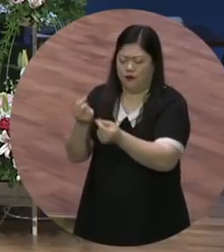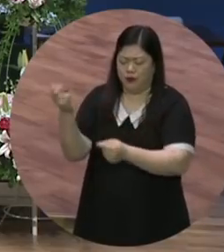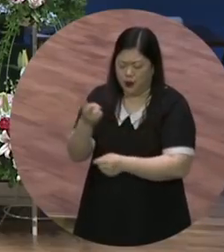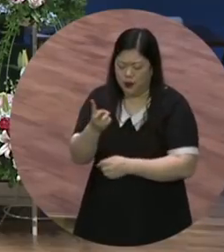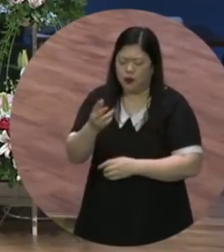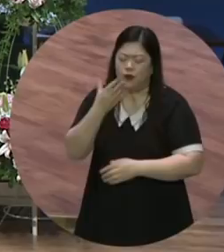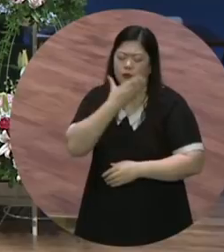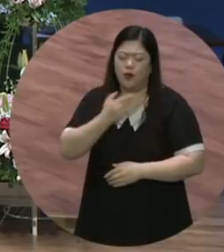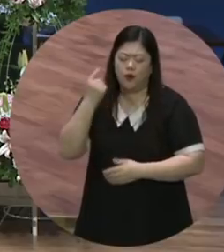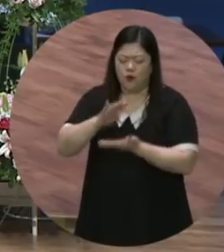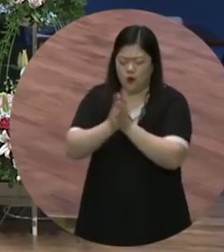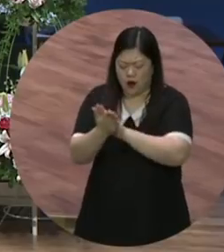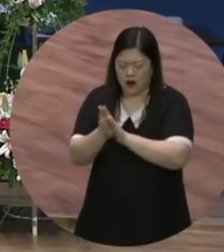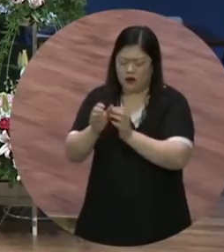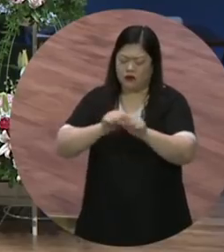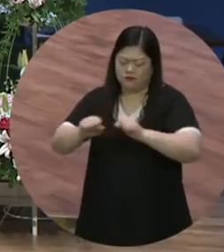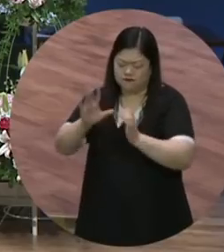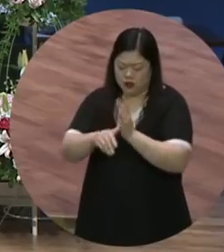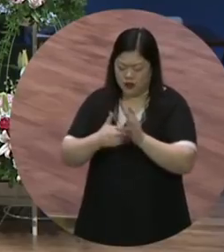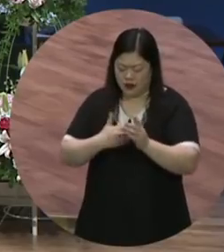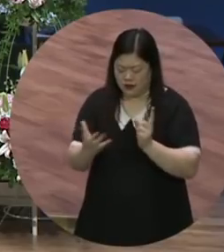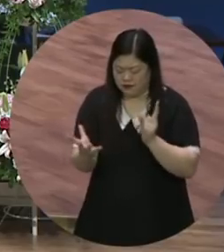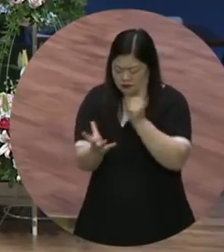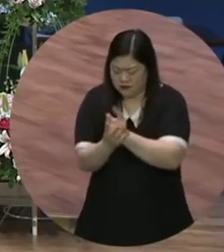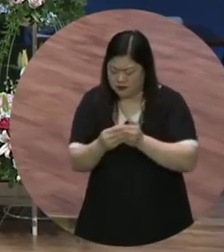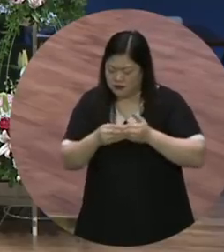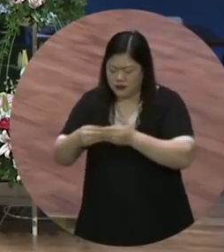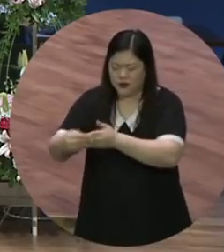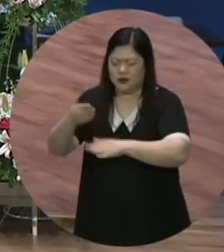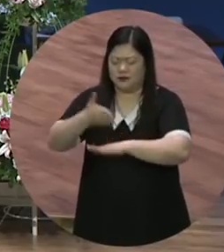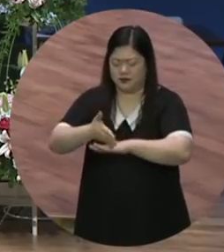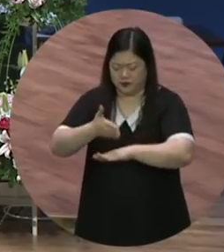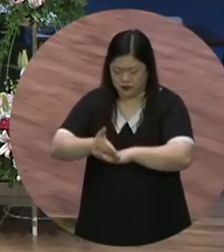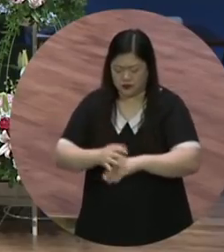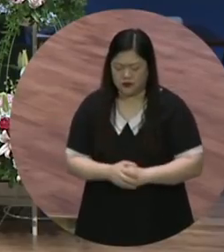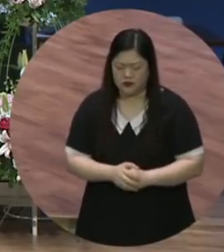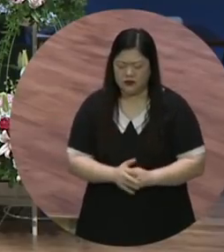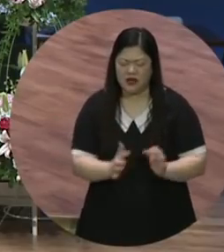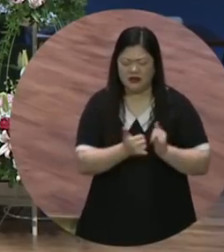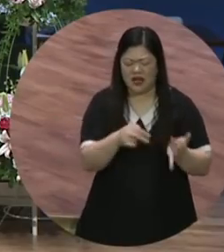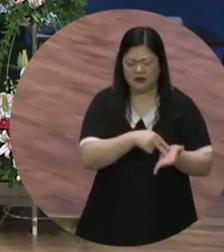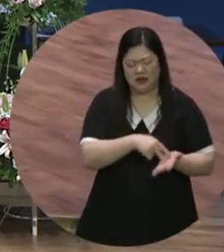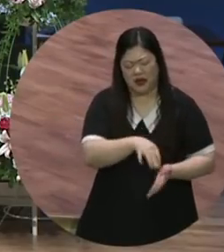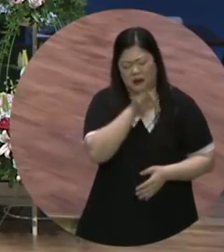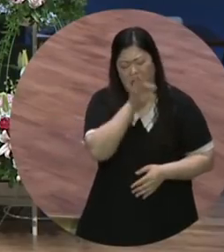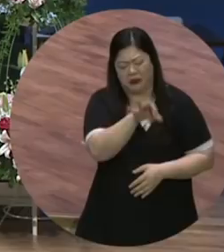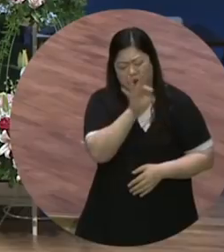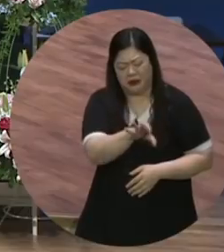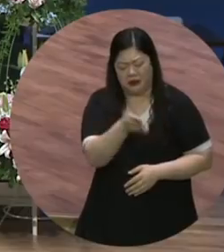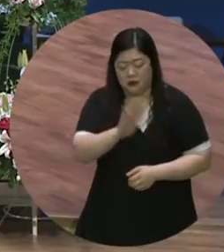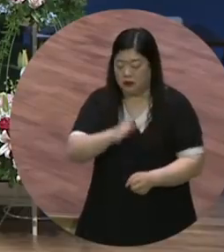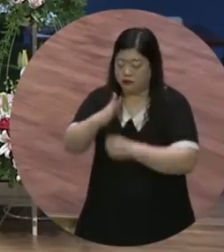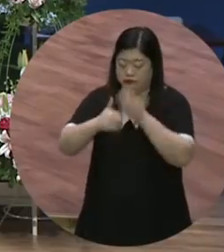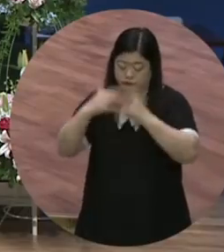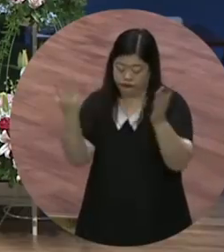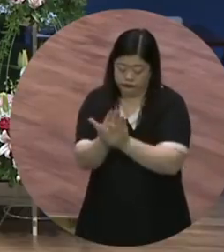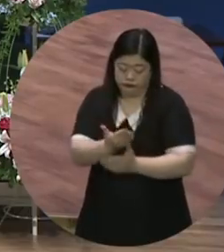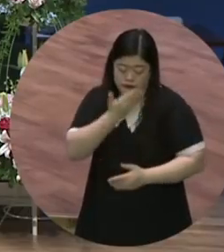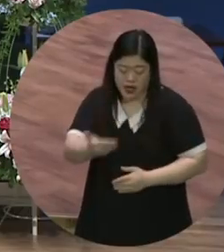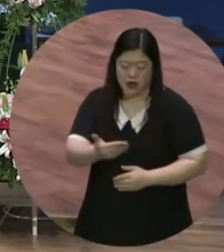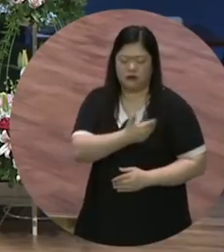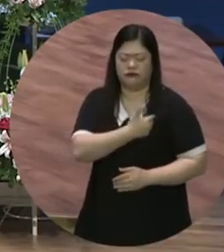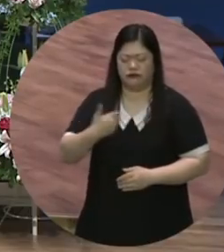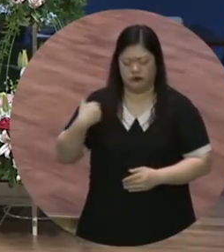하나님께 영광 돌리옵나이다. 절대 불가능을 절대 가능으로 바꾸시는 하나님의 능력을 체험하는 시간이